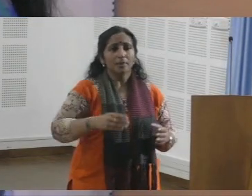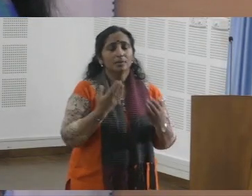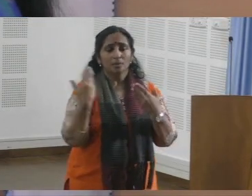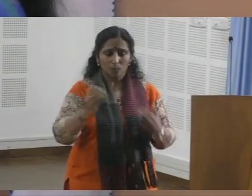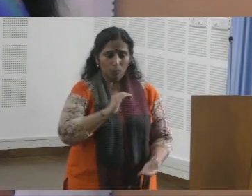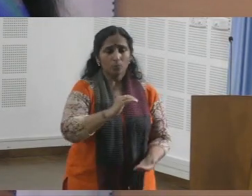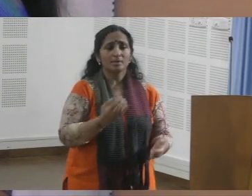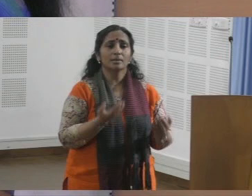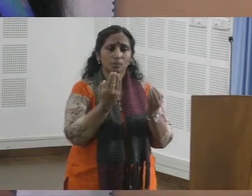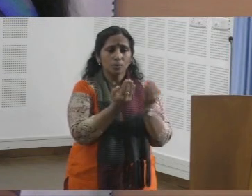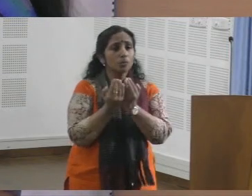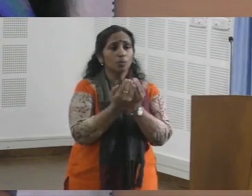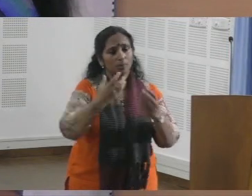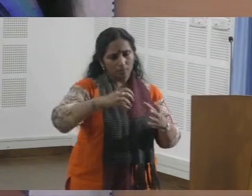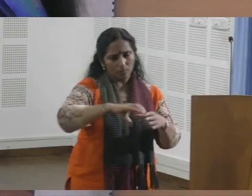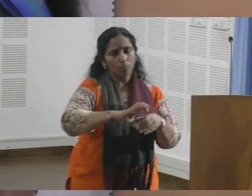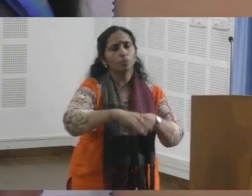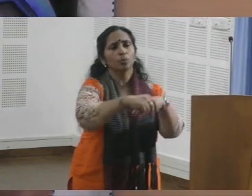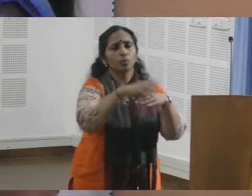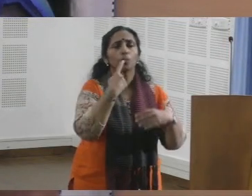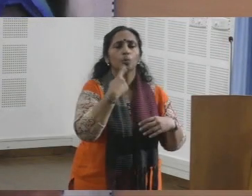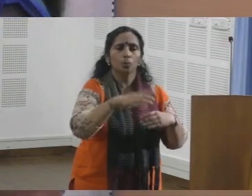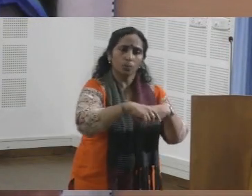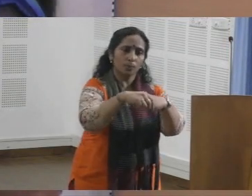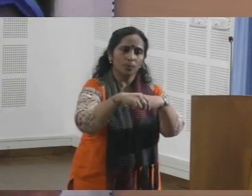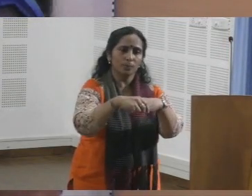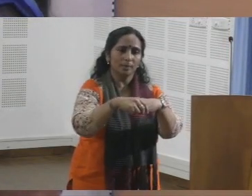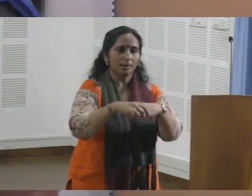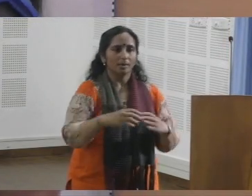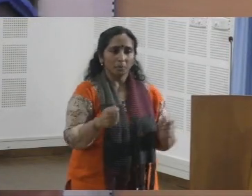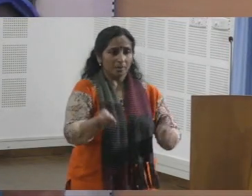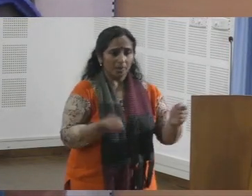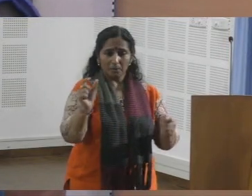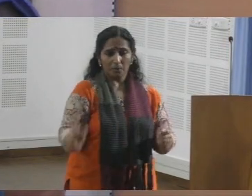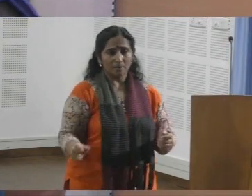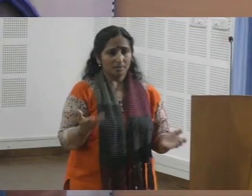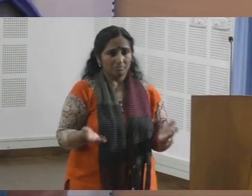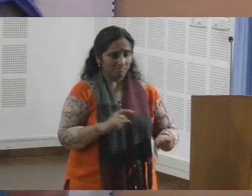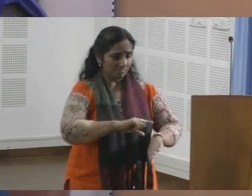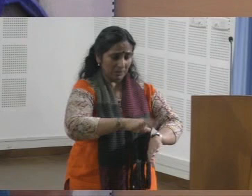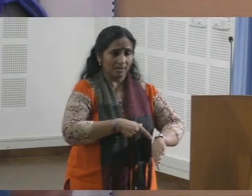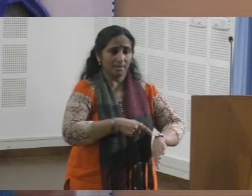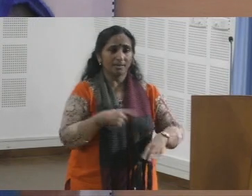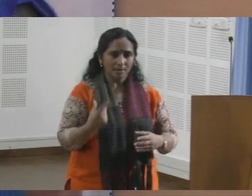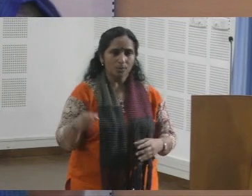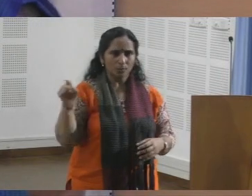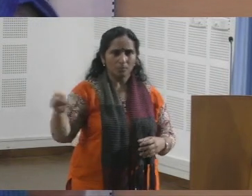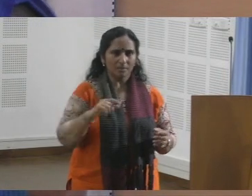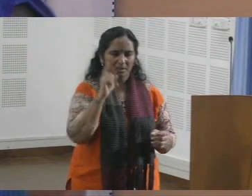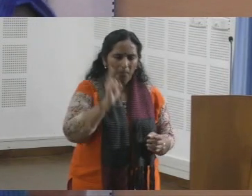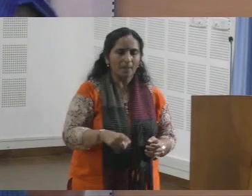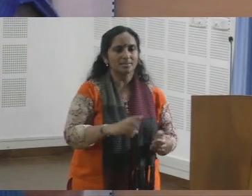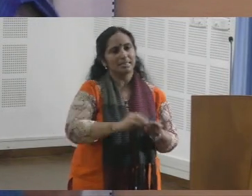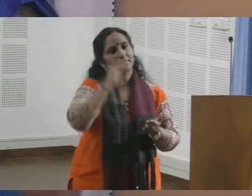വഴിയില്ല. ഡ്രൈവർമാരാരും ടൈമിന് വരില്ല. അപ്പോൾ ടൈമിന് എത്തിയില്ലെങ്കിൽ ഒരു കാര്യമില്ല, തോന്നുമ്പോൾ പോയി വരും. അപ്പോൾ എനിക്ക് പഠിച്ചേ